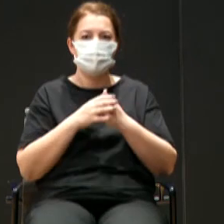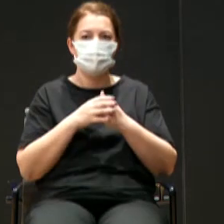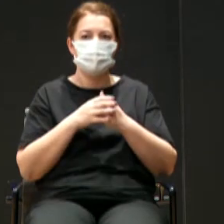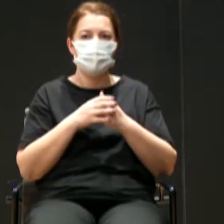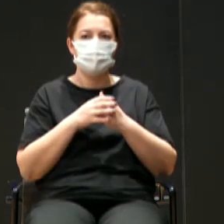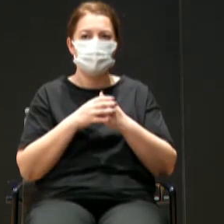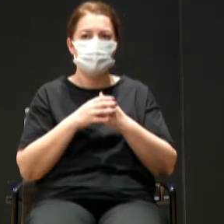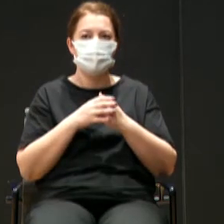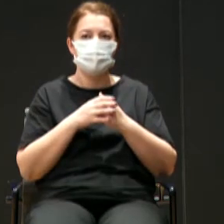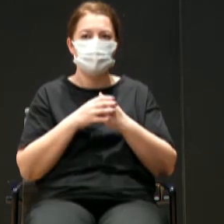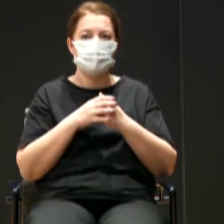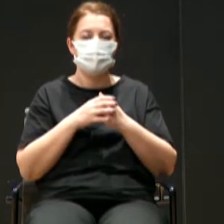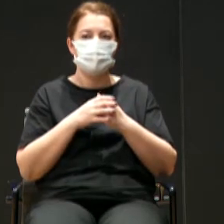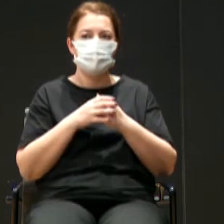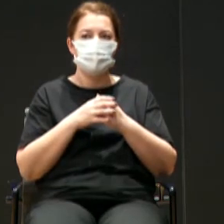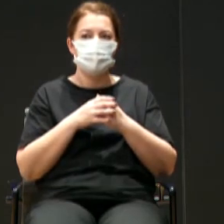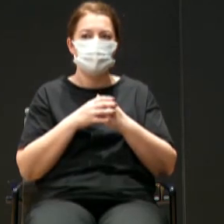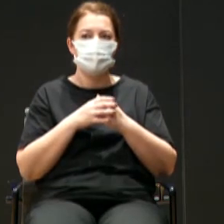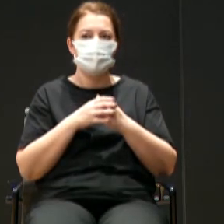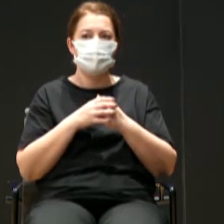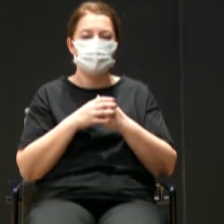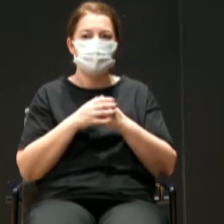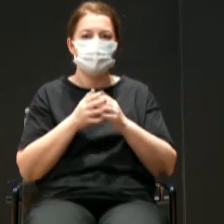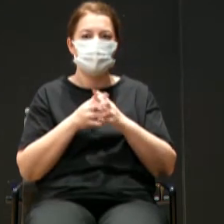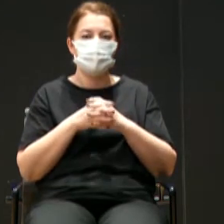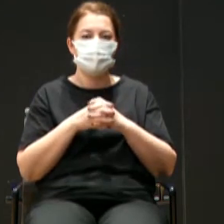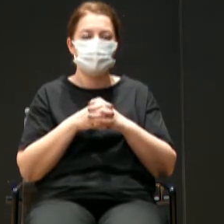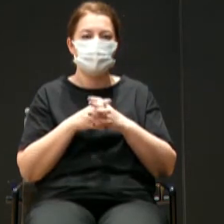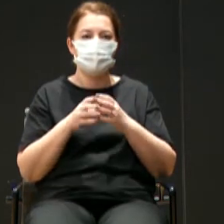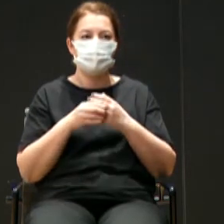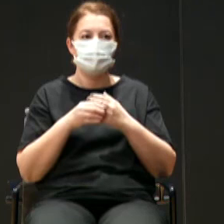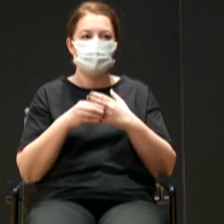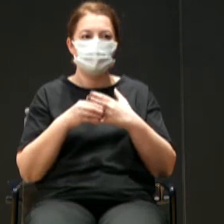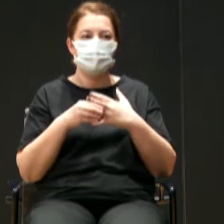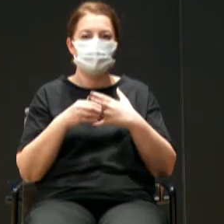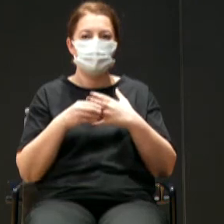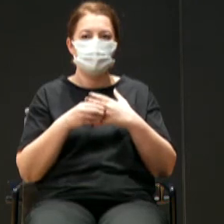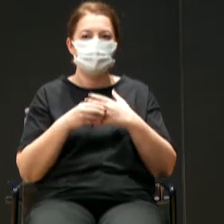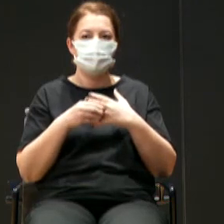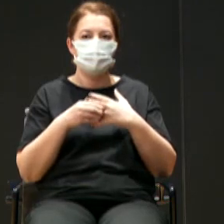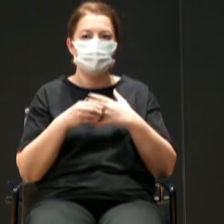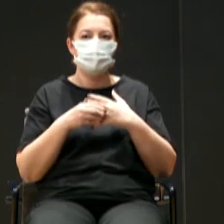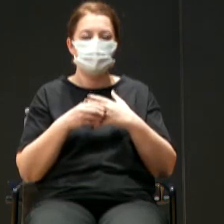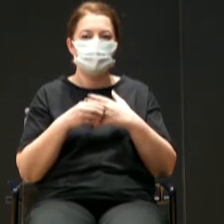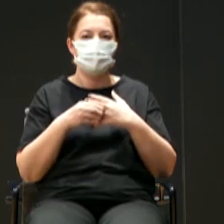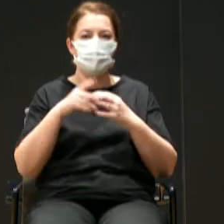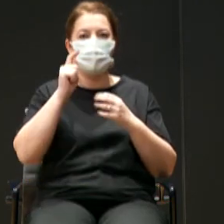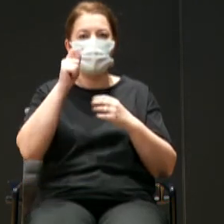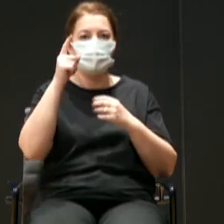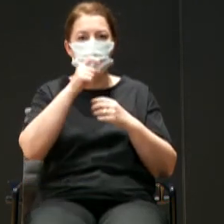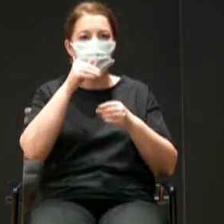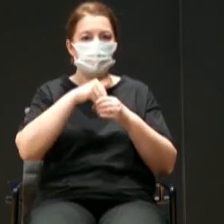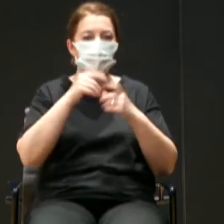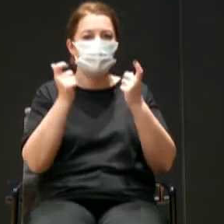lütfen bir saniye arkadaşlar. Daha kapatalım meclisi. Temmuz ayı meclis toplantısında